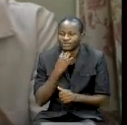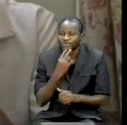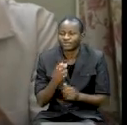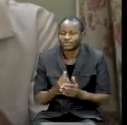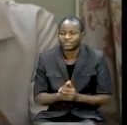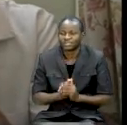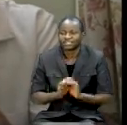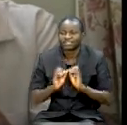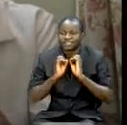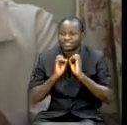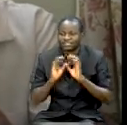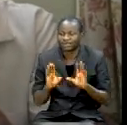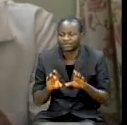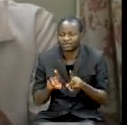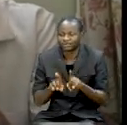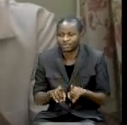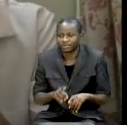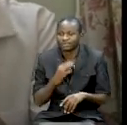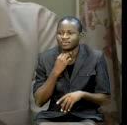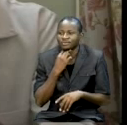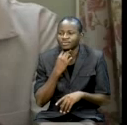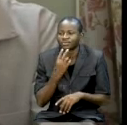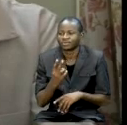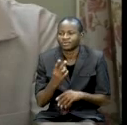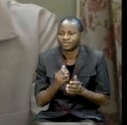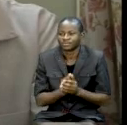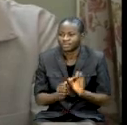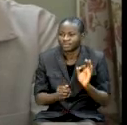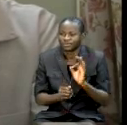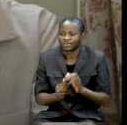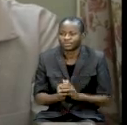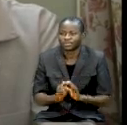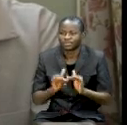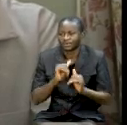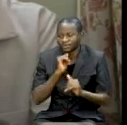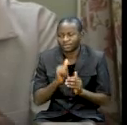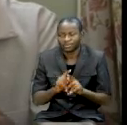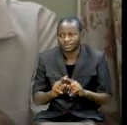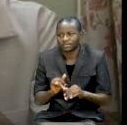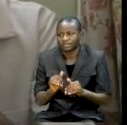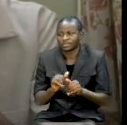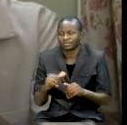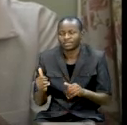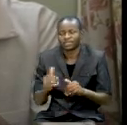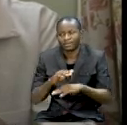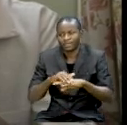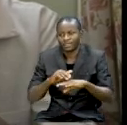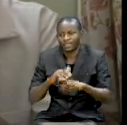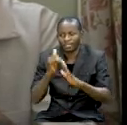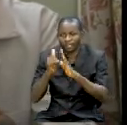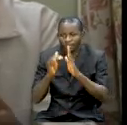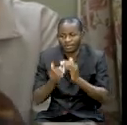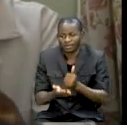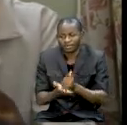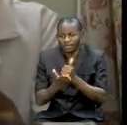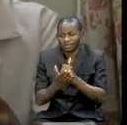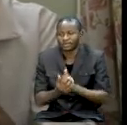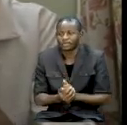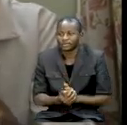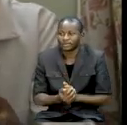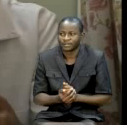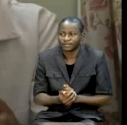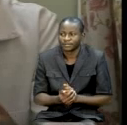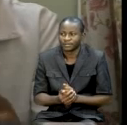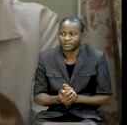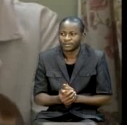toux qui s'aggrave beaucoup plus la nuit. Il y a une difficulté respiratoire du genre tachypnée, c'est-à-dire